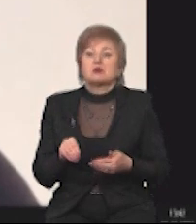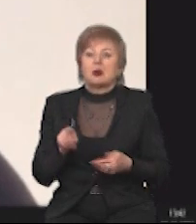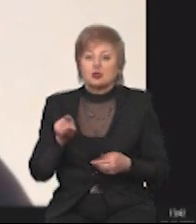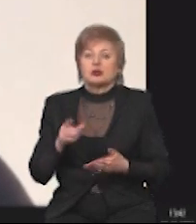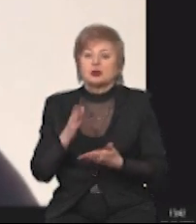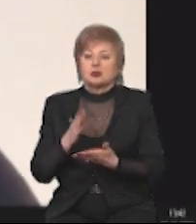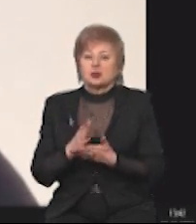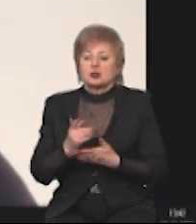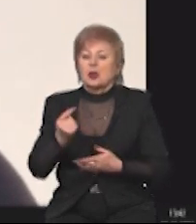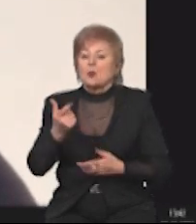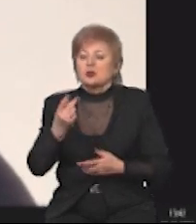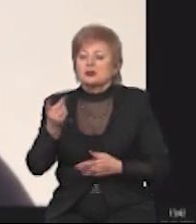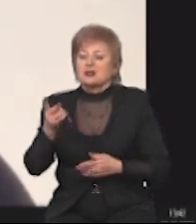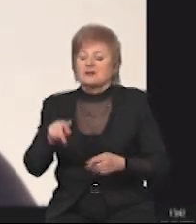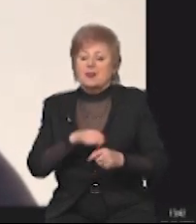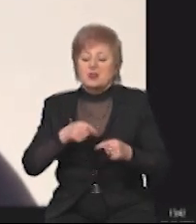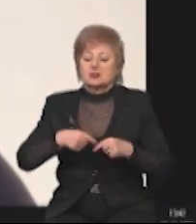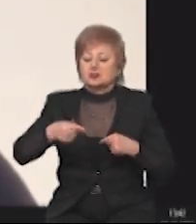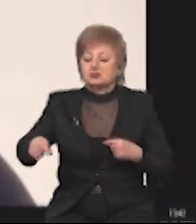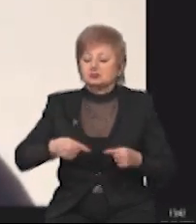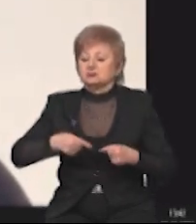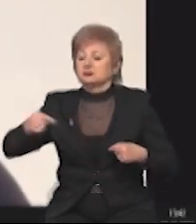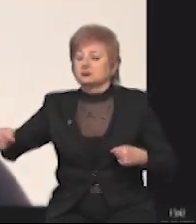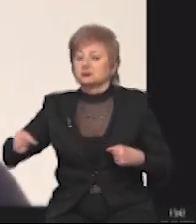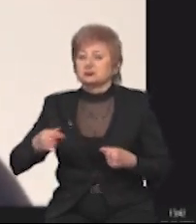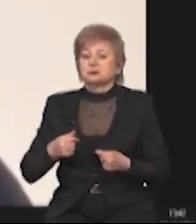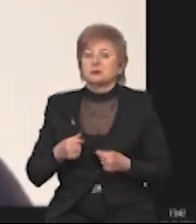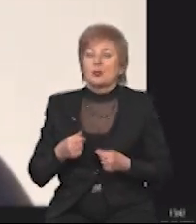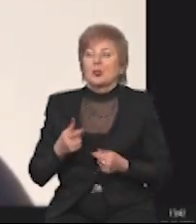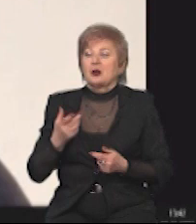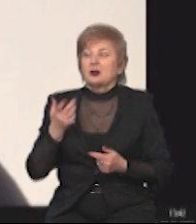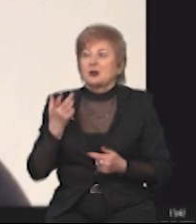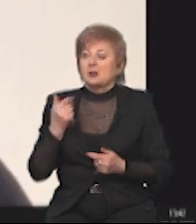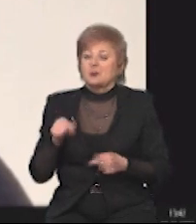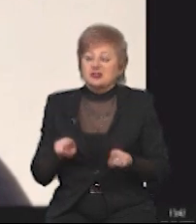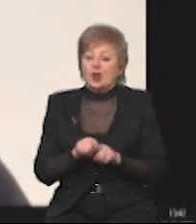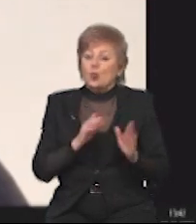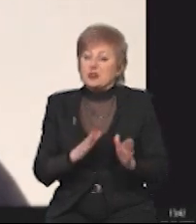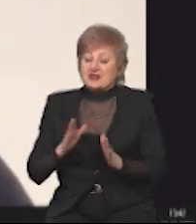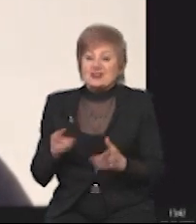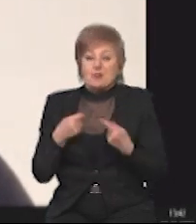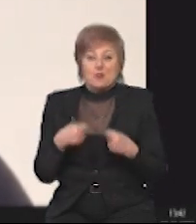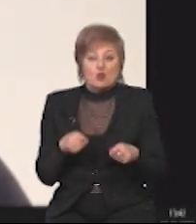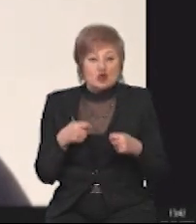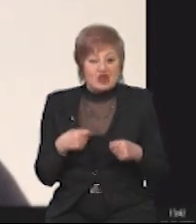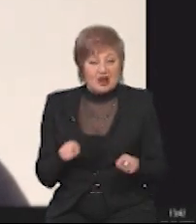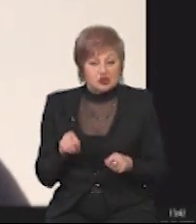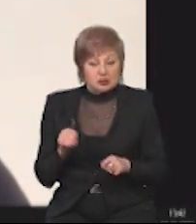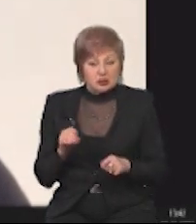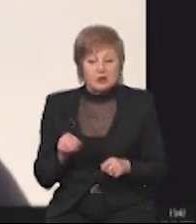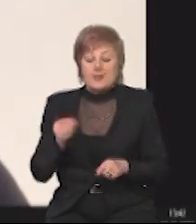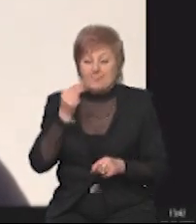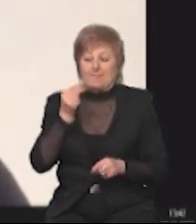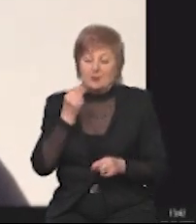там в 1,5-2 метрах от продавца. При такой системе продажи